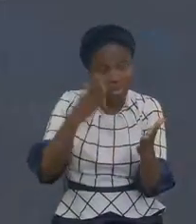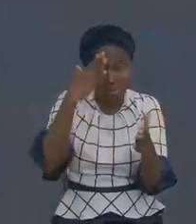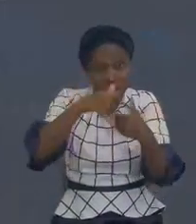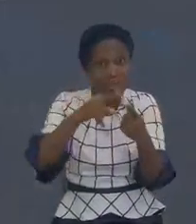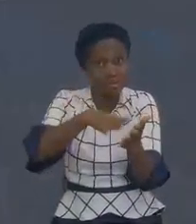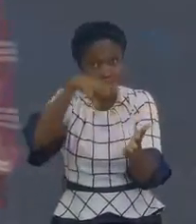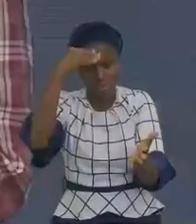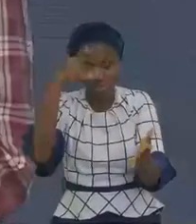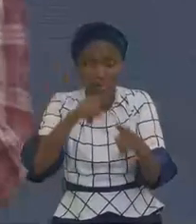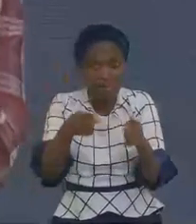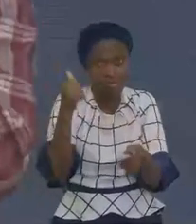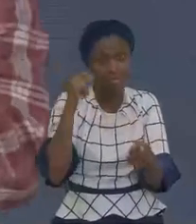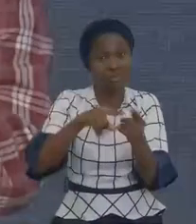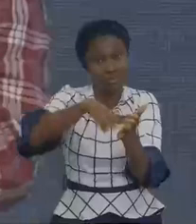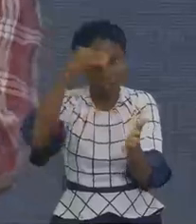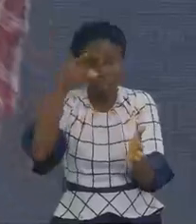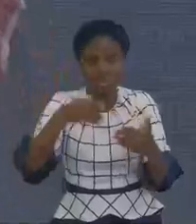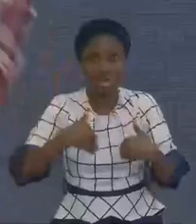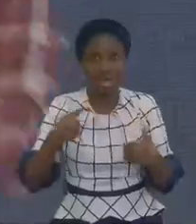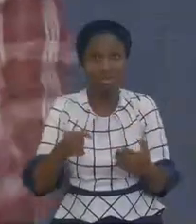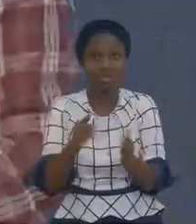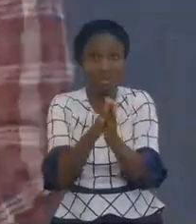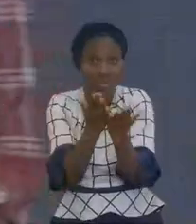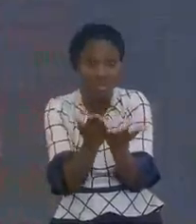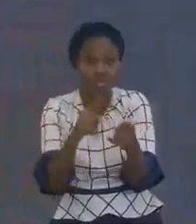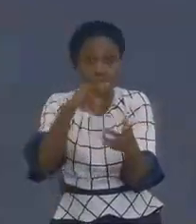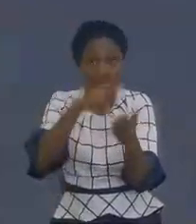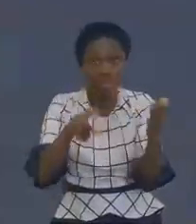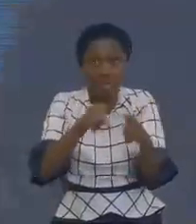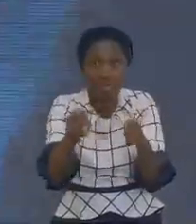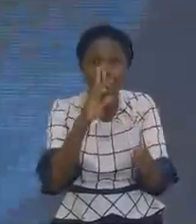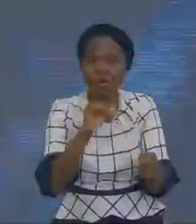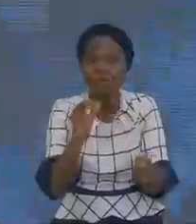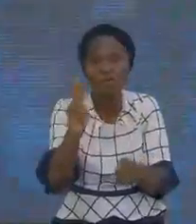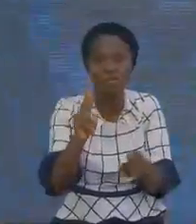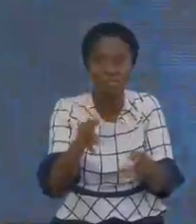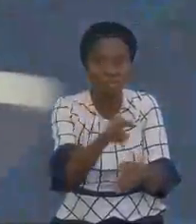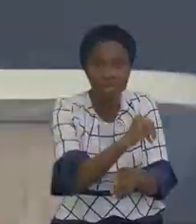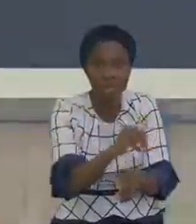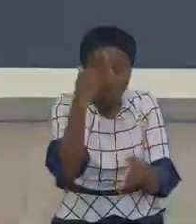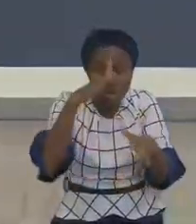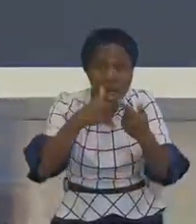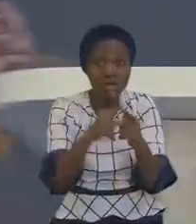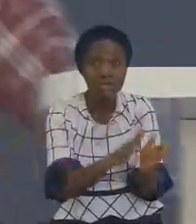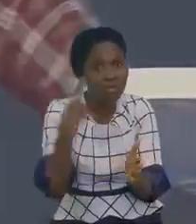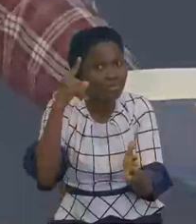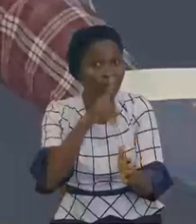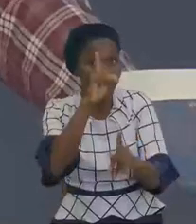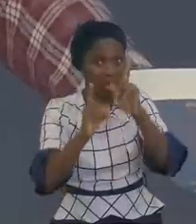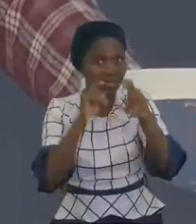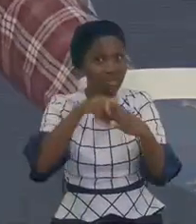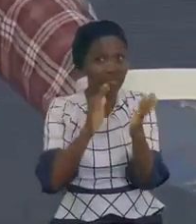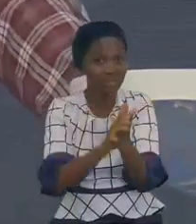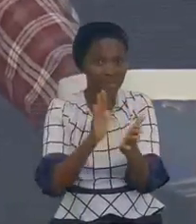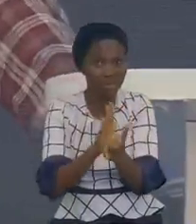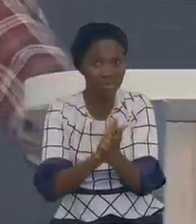tu ne les ouvres même pas. Tu dois te préparer pour l'examen, mais tu ne le fais pas. Ça fait partie des péchés dont il faut nous repentir. Nous